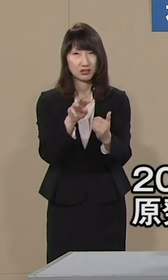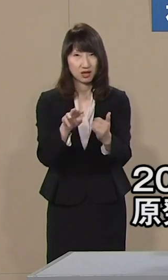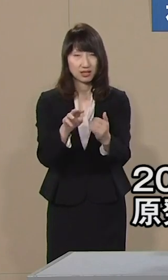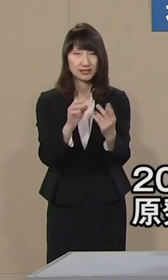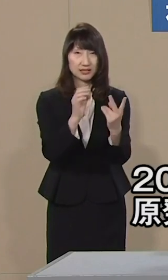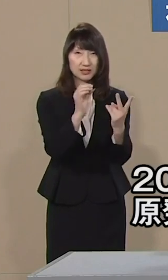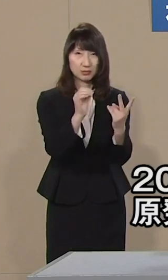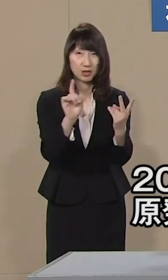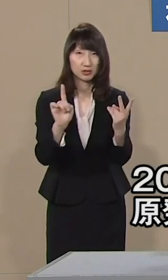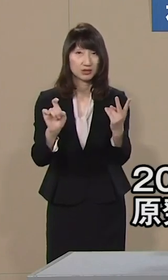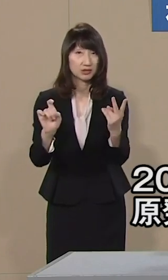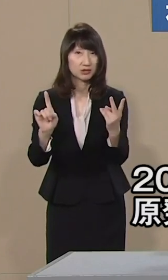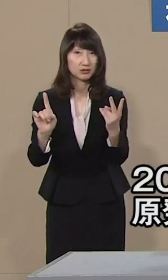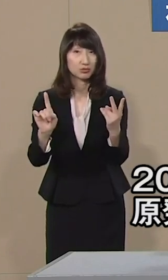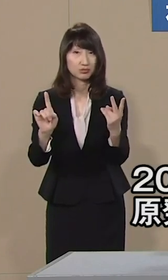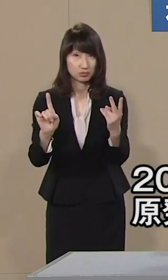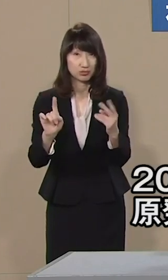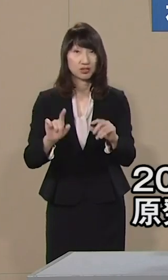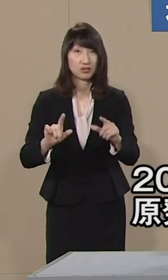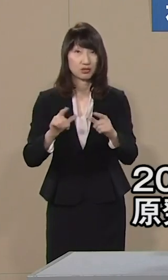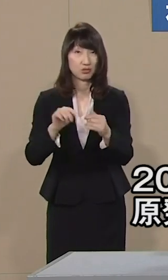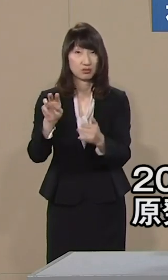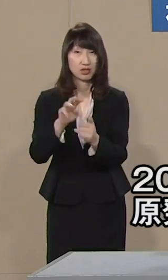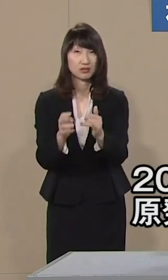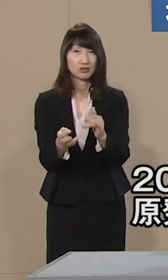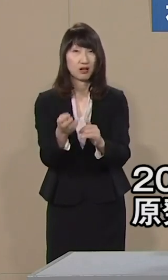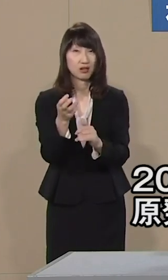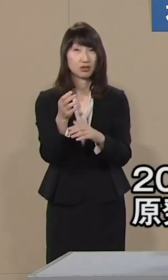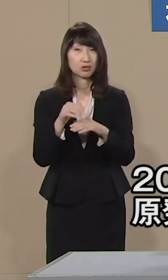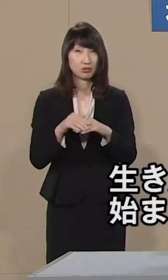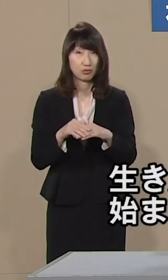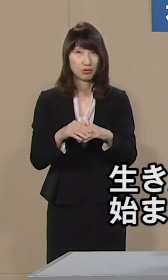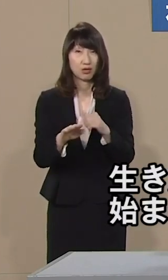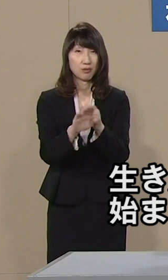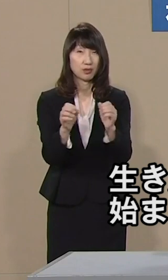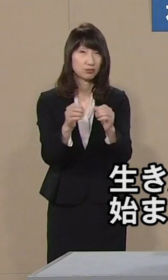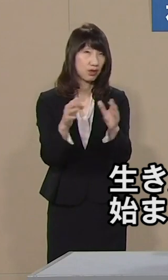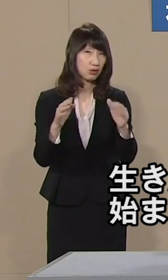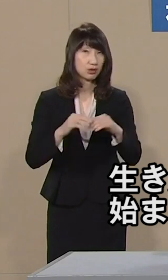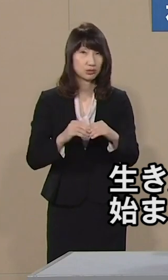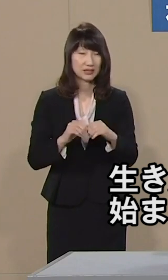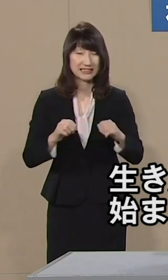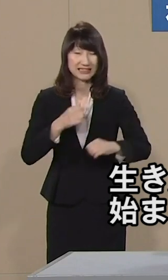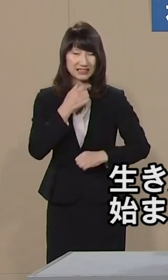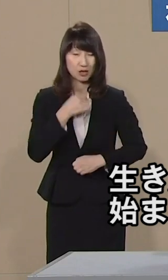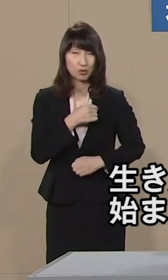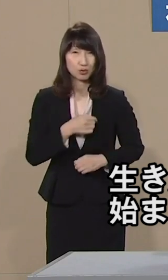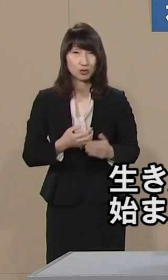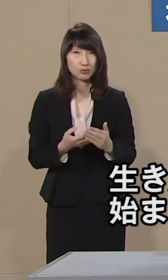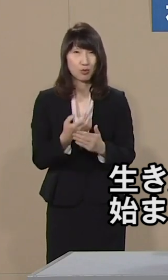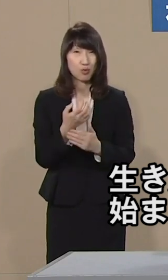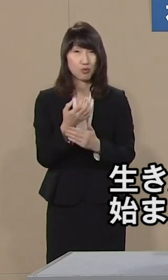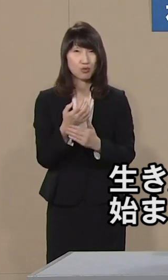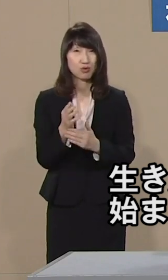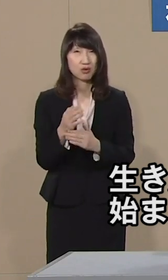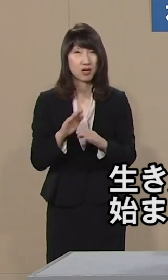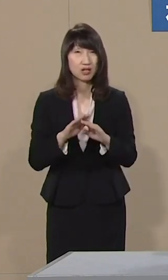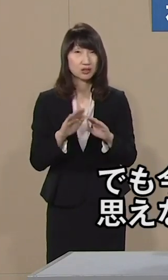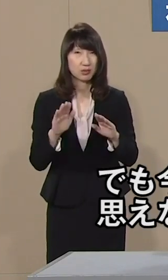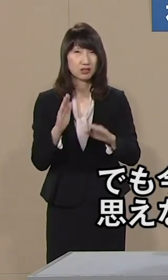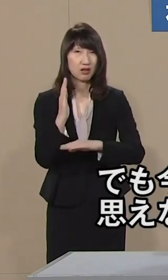た2011年東日本大震災と原発の爆発いきたいという思いから始まった私の政治の